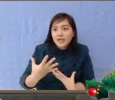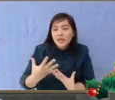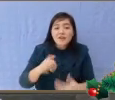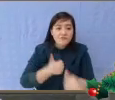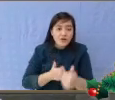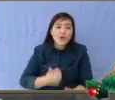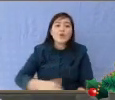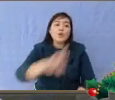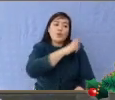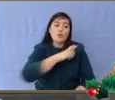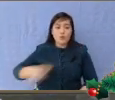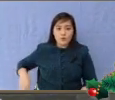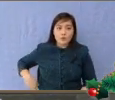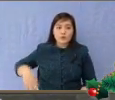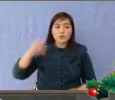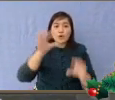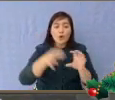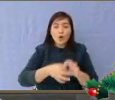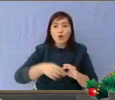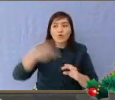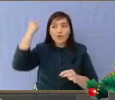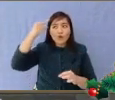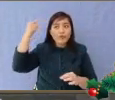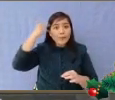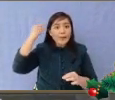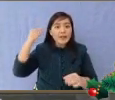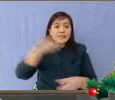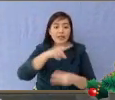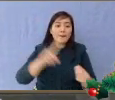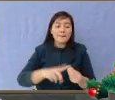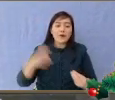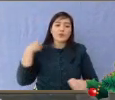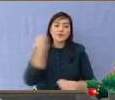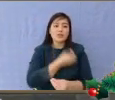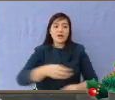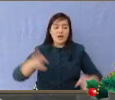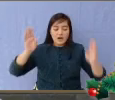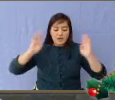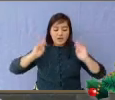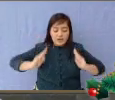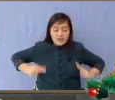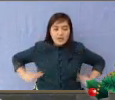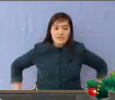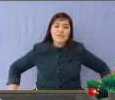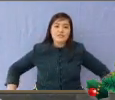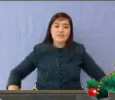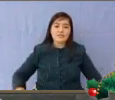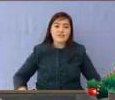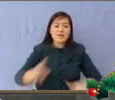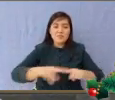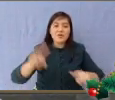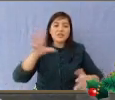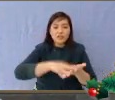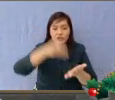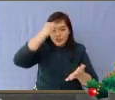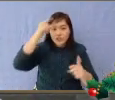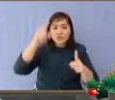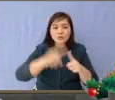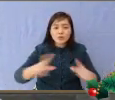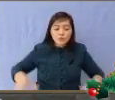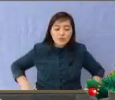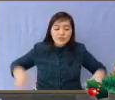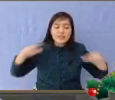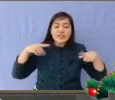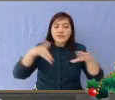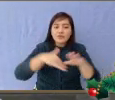Learn to live in faith rather than in fear. Let's all stand up, please.